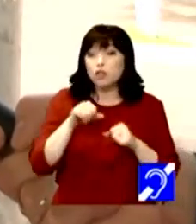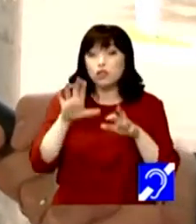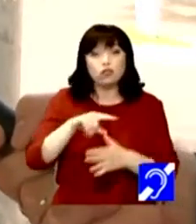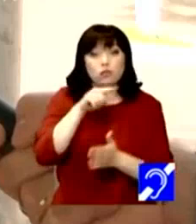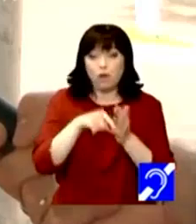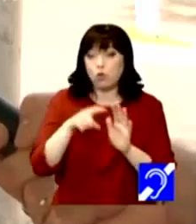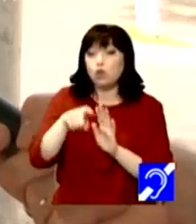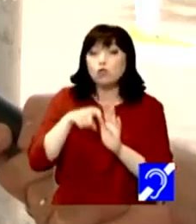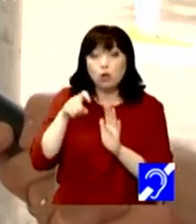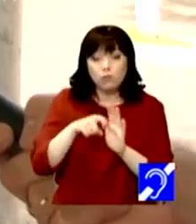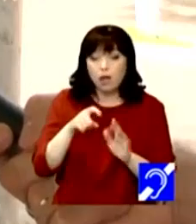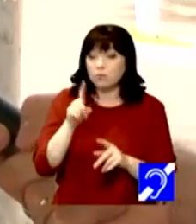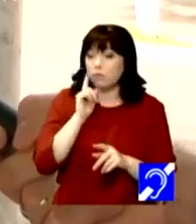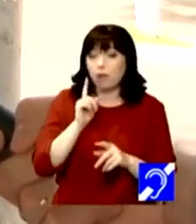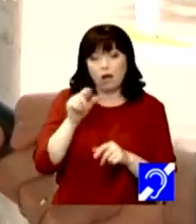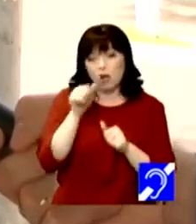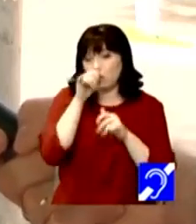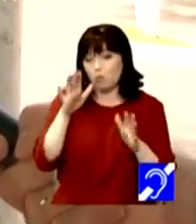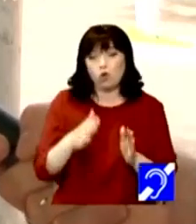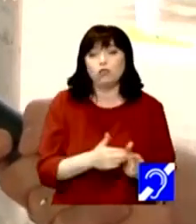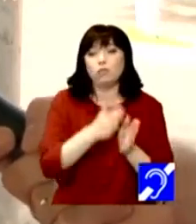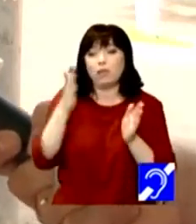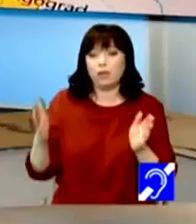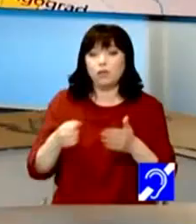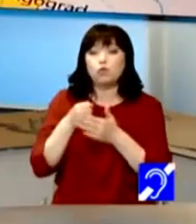nu are cum înainta mai departe pe litoralul Mării Negre.